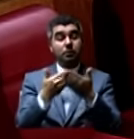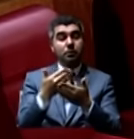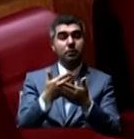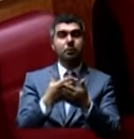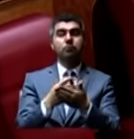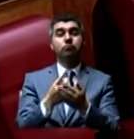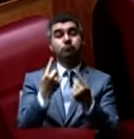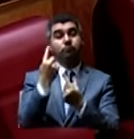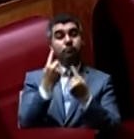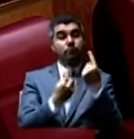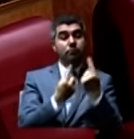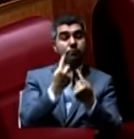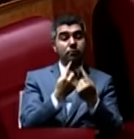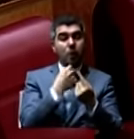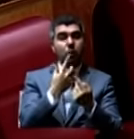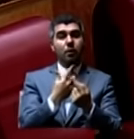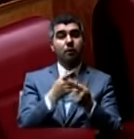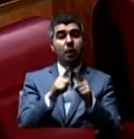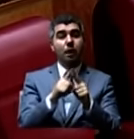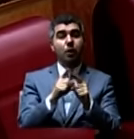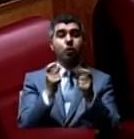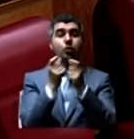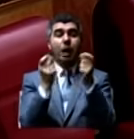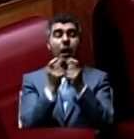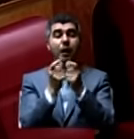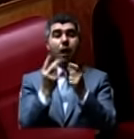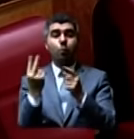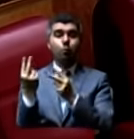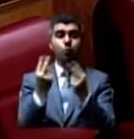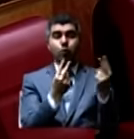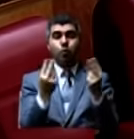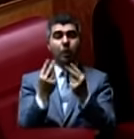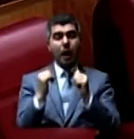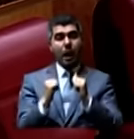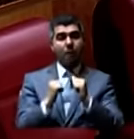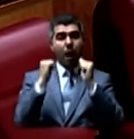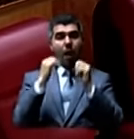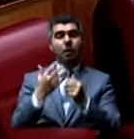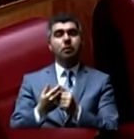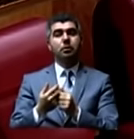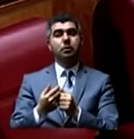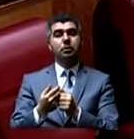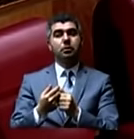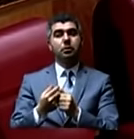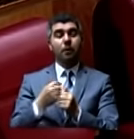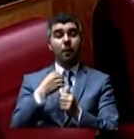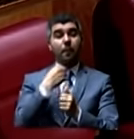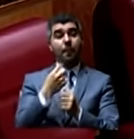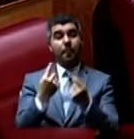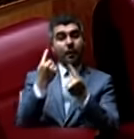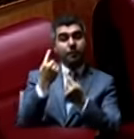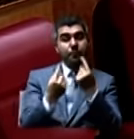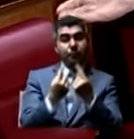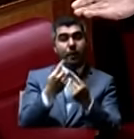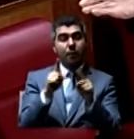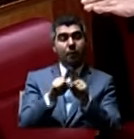مع الجزائر لو كان لقاو شي صيغه للشركتين يكونوا رابحين، لان هذا هو التصور، لان ما عندهم شركه وحنا عندنا شركه، راه كنعتقد اكثر من